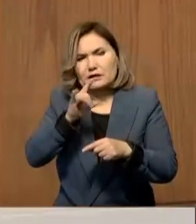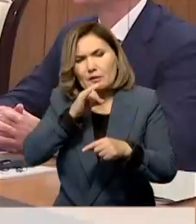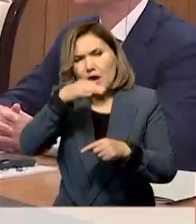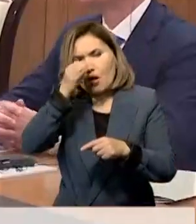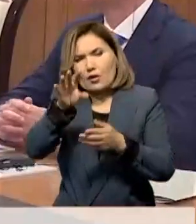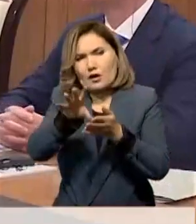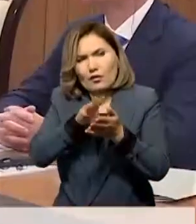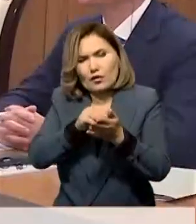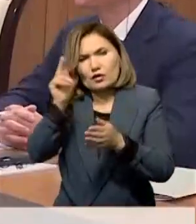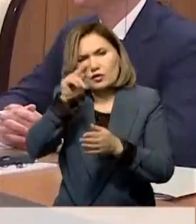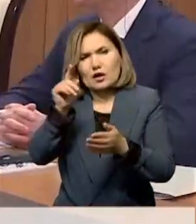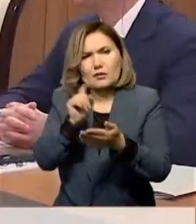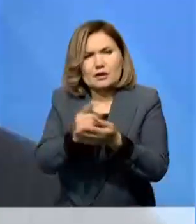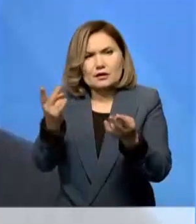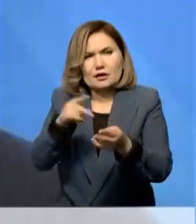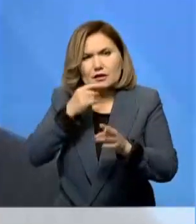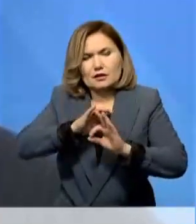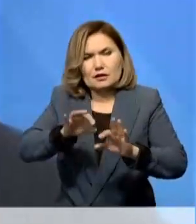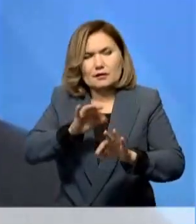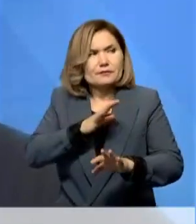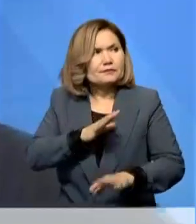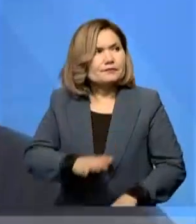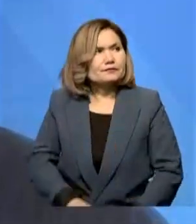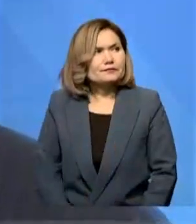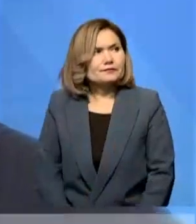тәжірибесін зерделеуі қажет екенін атап өтті.